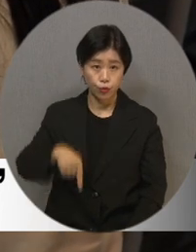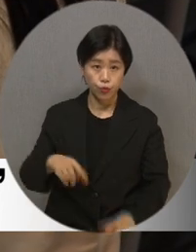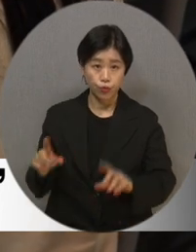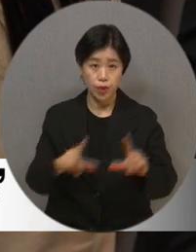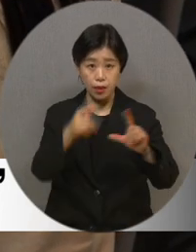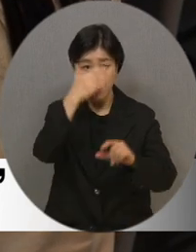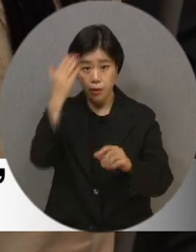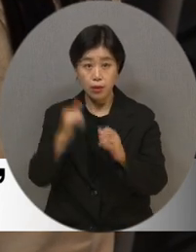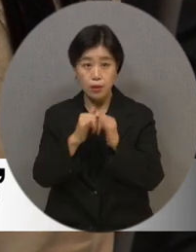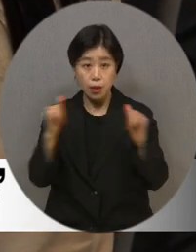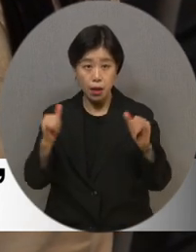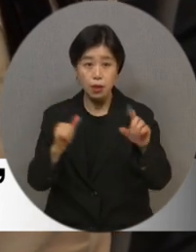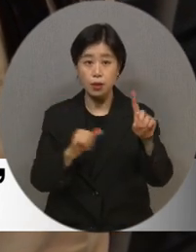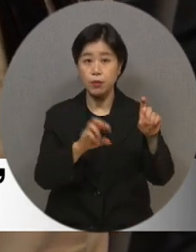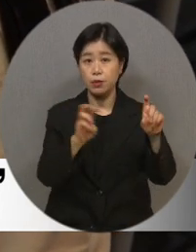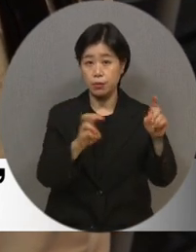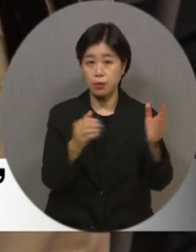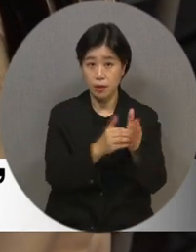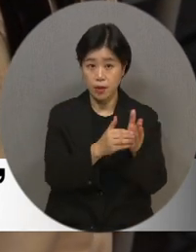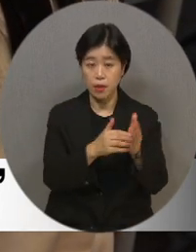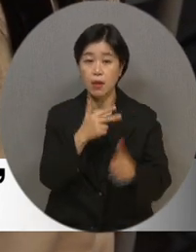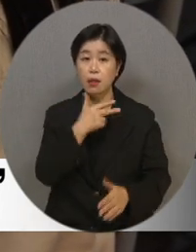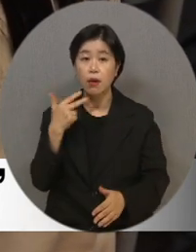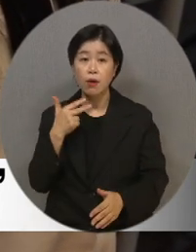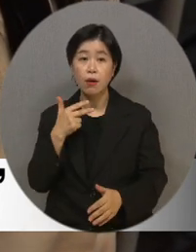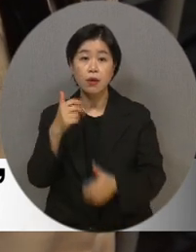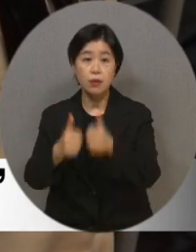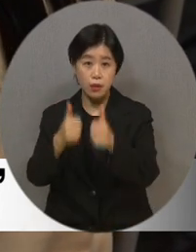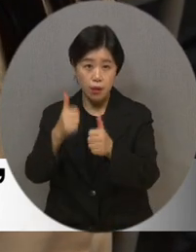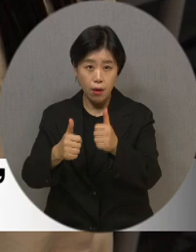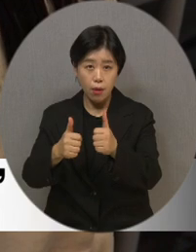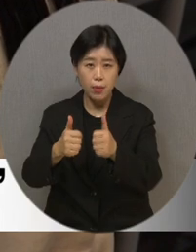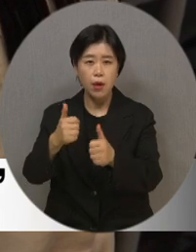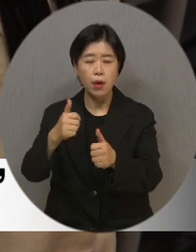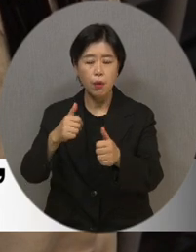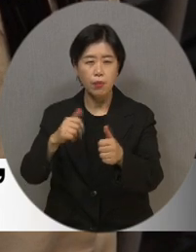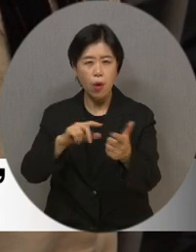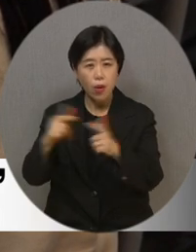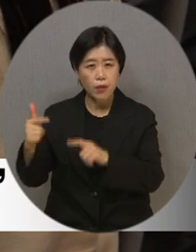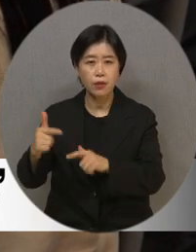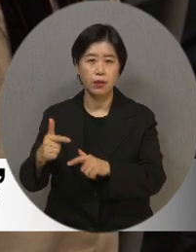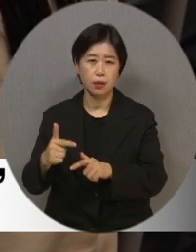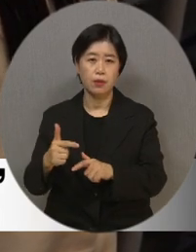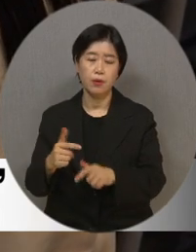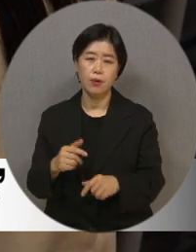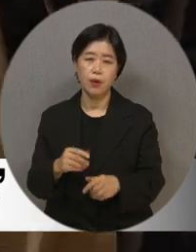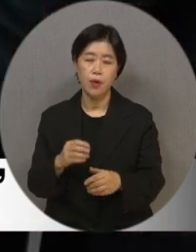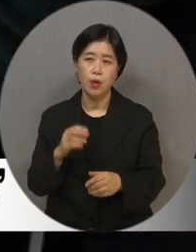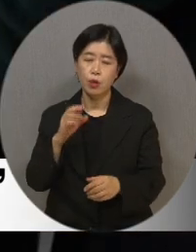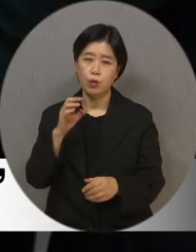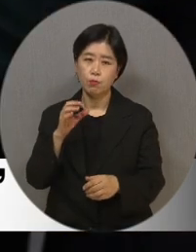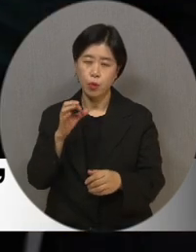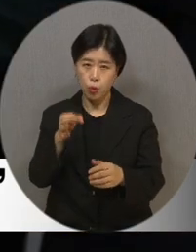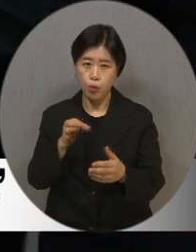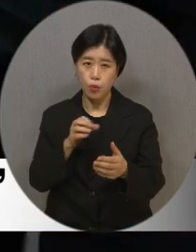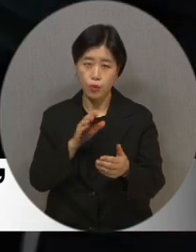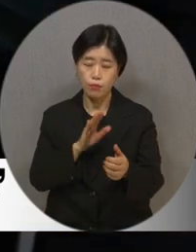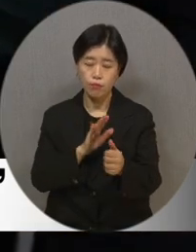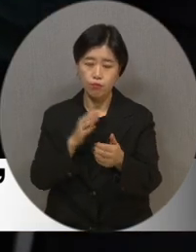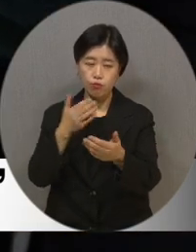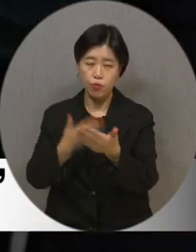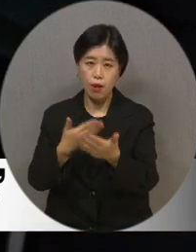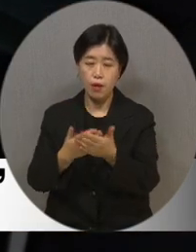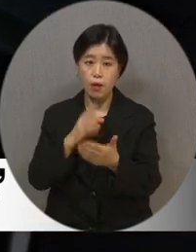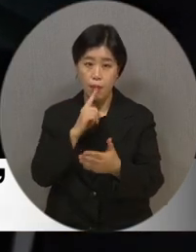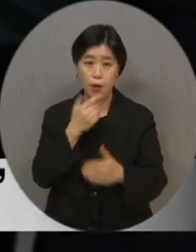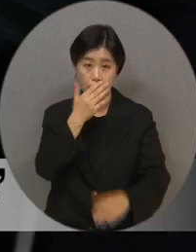30일까지 토익, 토플 등 7개 언어 어학시험 18종의 응시료 지원을 신청할 수 있으며 지원금은 12월